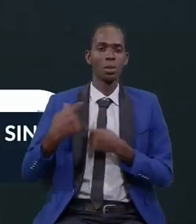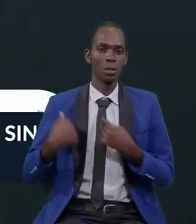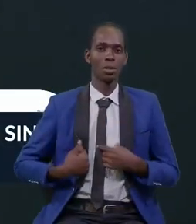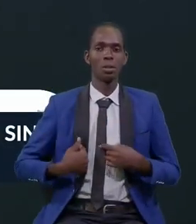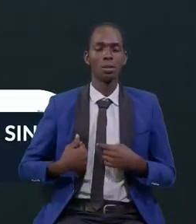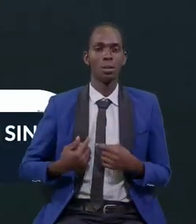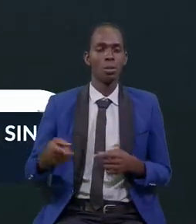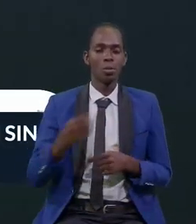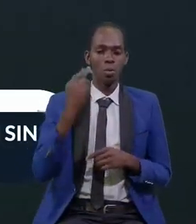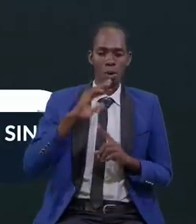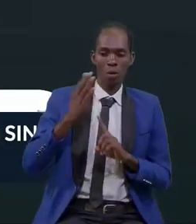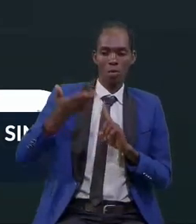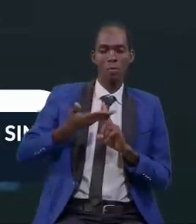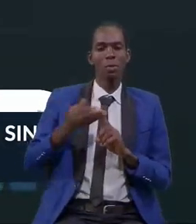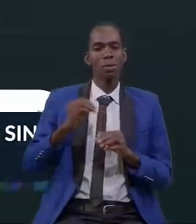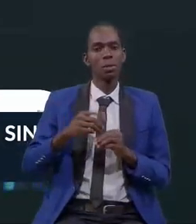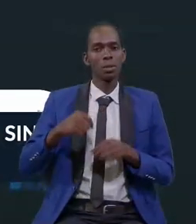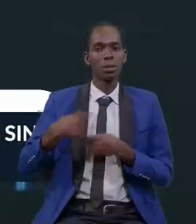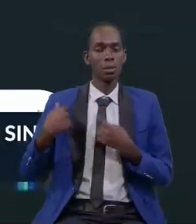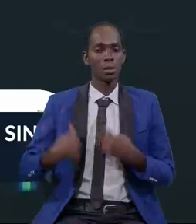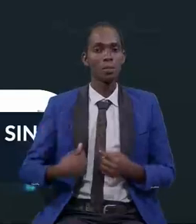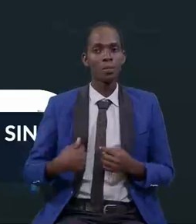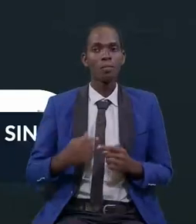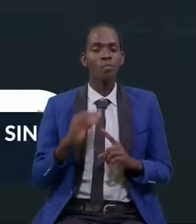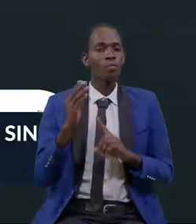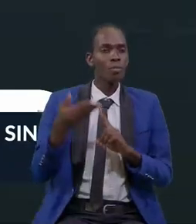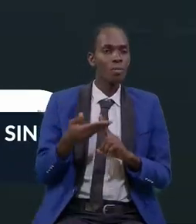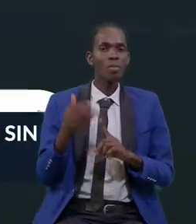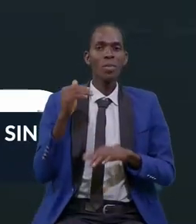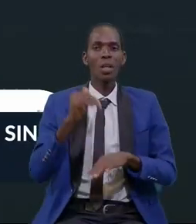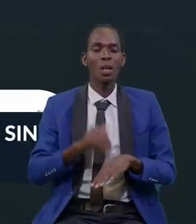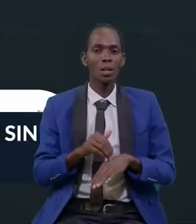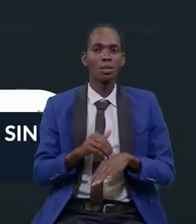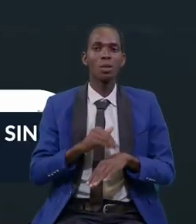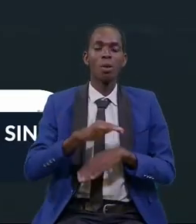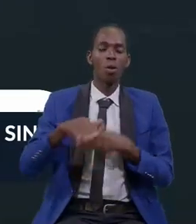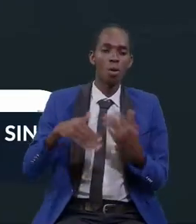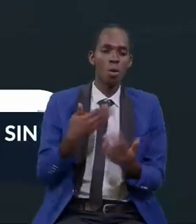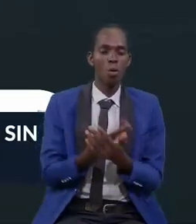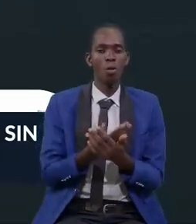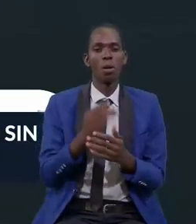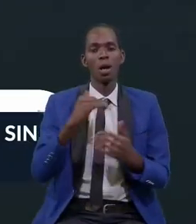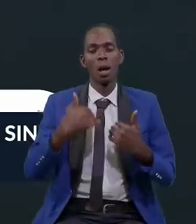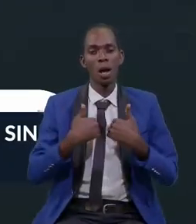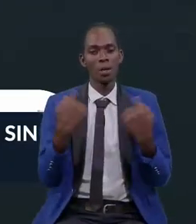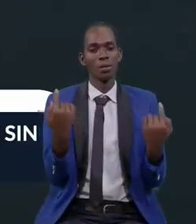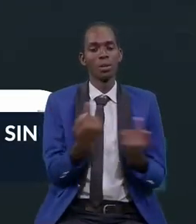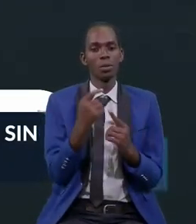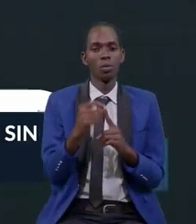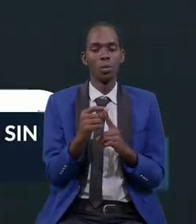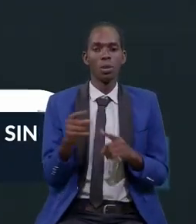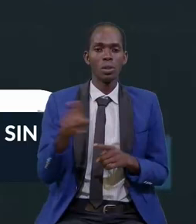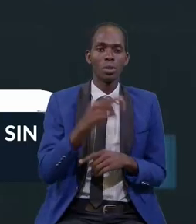Ils étaient convaincus dans leur cœur, convaincus que tous ont péché. Ils étaient